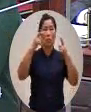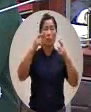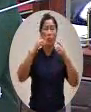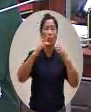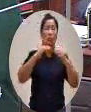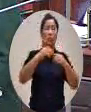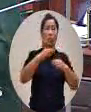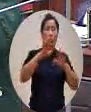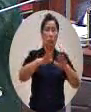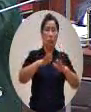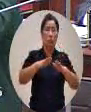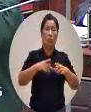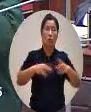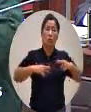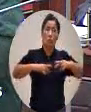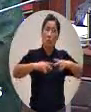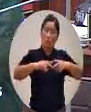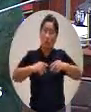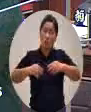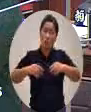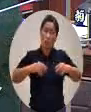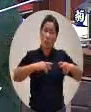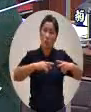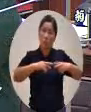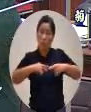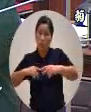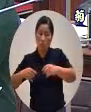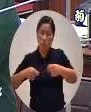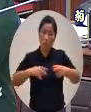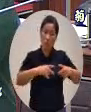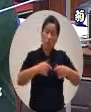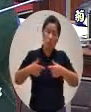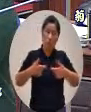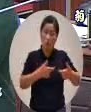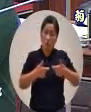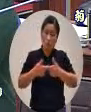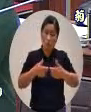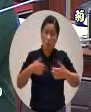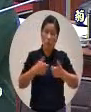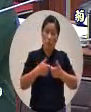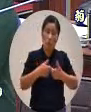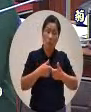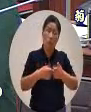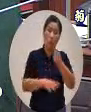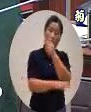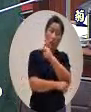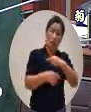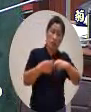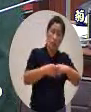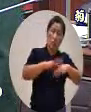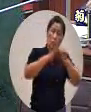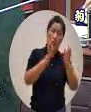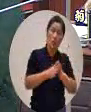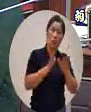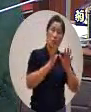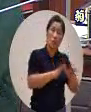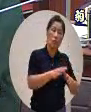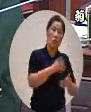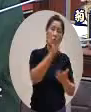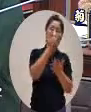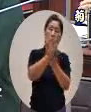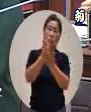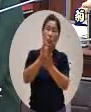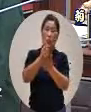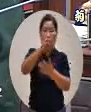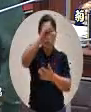基金現在在議會我們也感謝不分黨派的議員對整